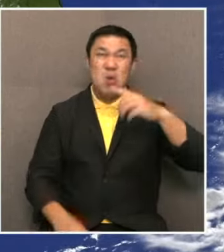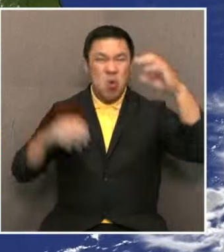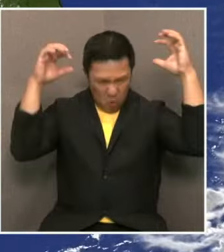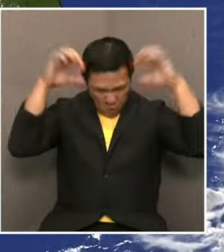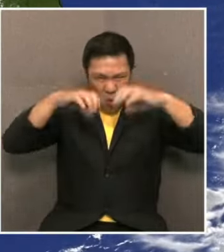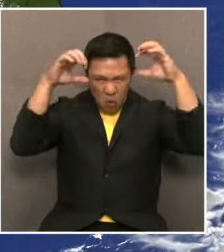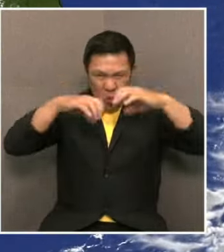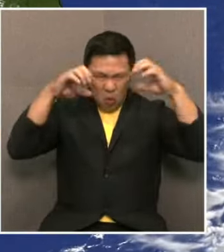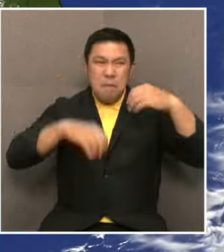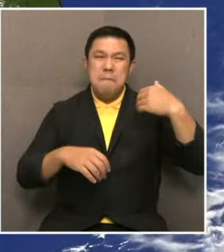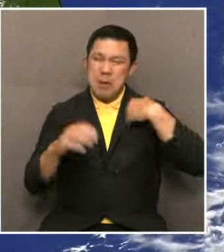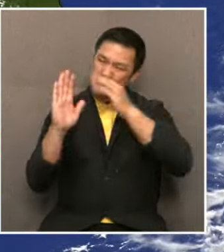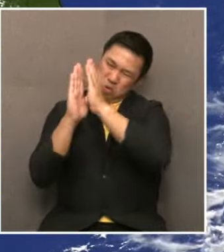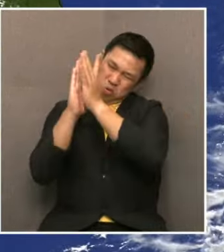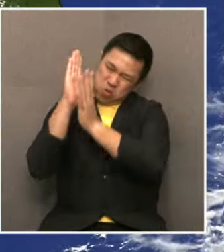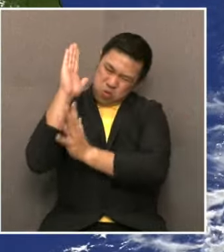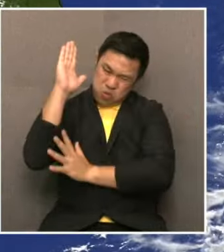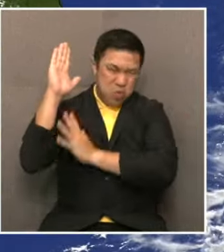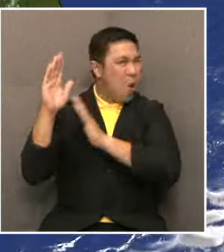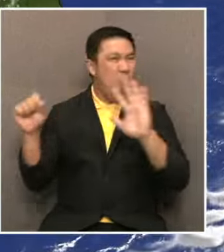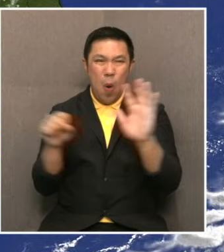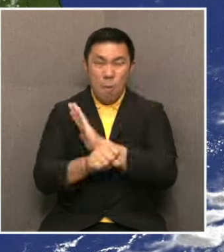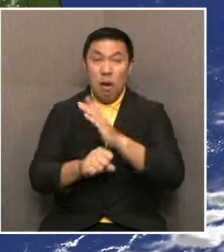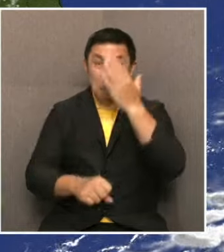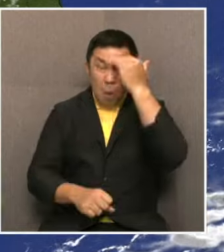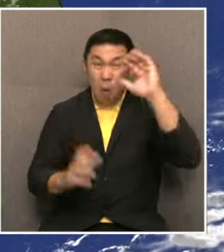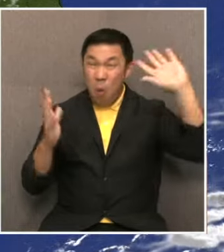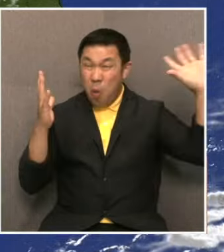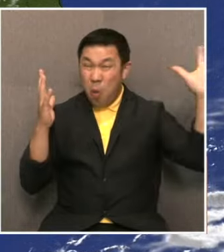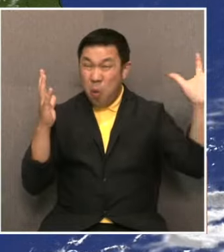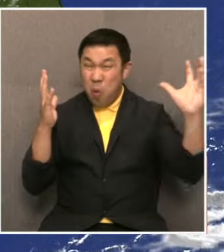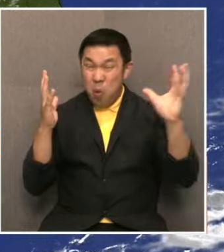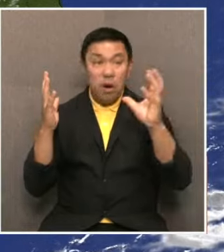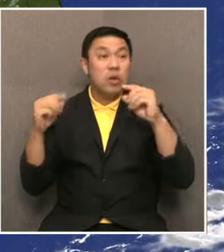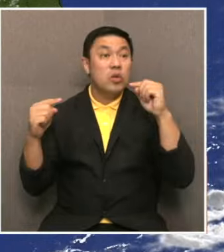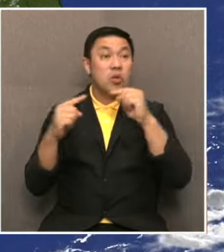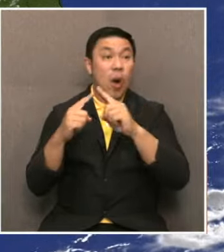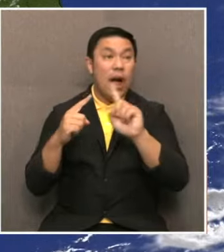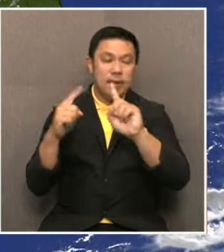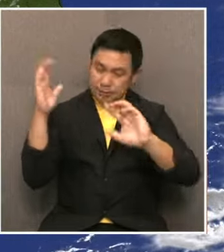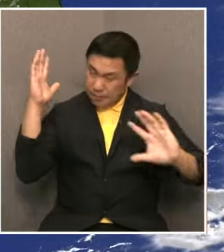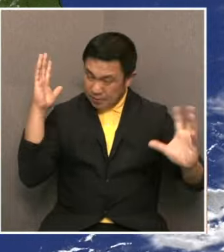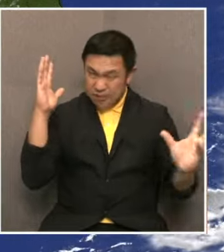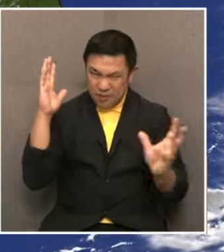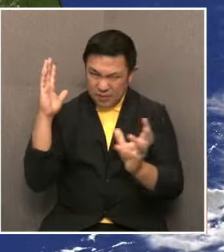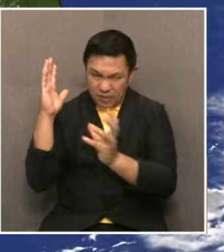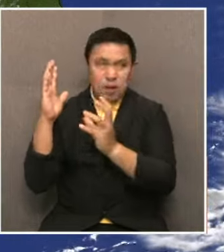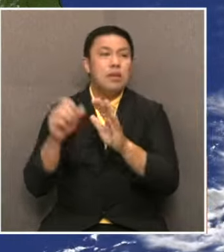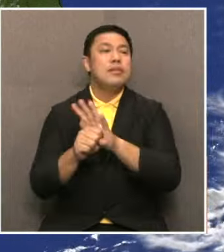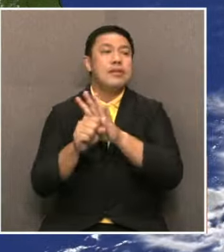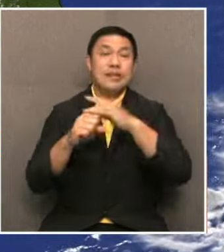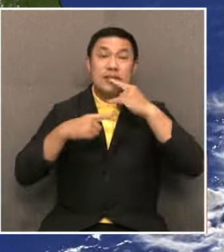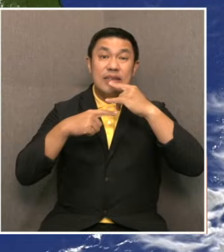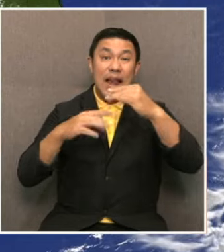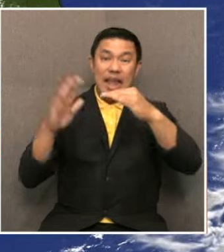และมีฝนตกหนักทั่วทุกภูมิภาคจากอิทธิพลมรสุมตะวันตกเฉียงใต้กำลังปานกลางยังคงพัดปกคลุมทะเล